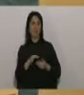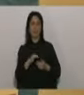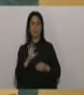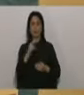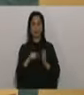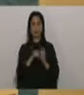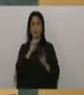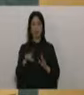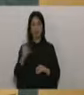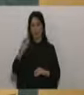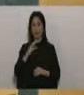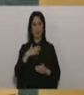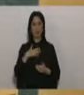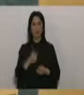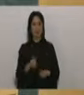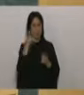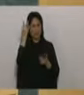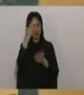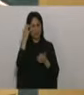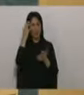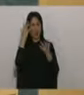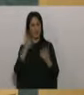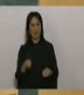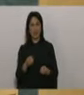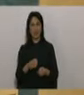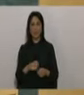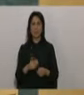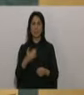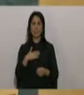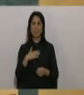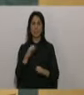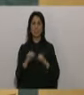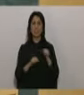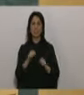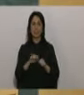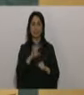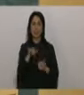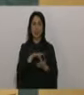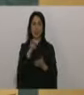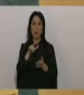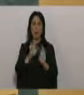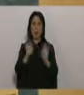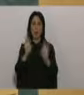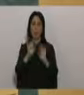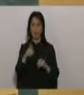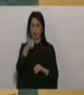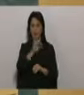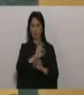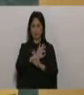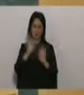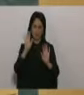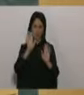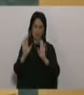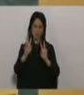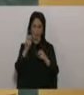დახმარება სახელმწიფოსგან. საიდან მოგდეთ ეგაზრები? ყველა შემთხვევაში ჩვენ შევეცდებით, რომ ყველა მოქალაქემდე მივიდეთ, პრემიერი მშვენივრად ხელმძღვანელობს